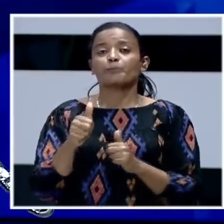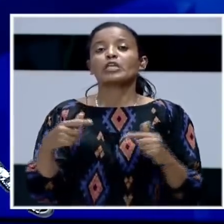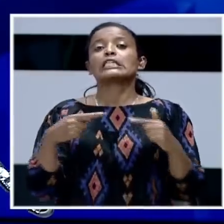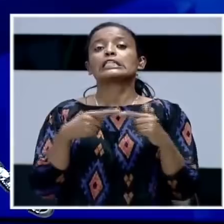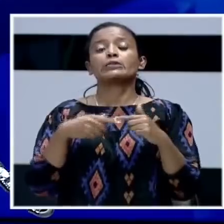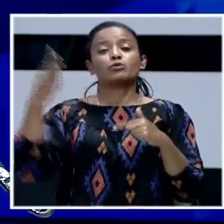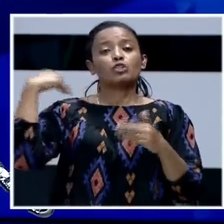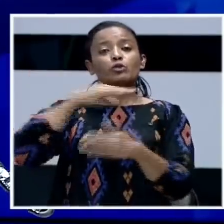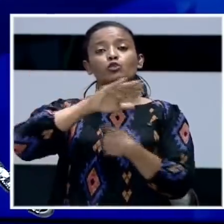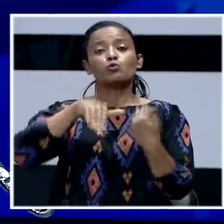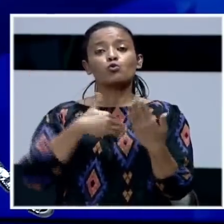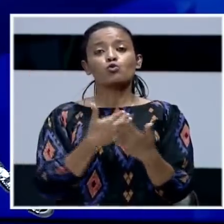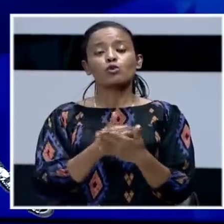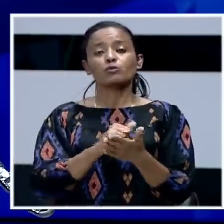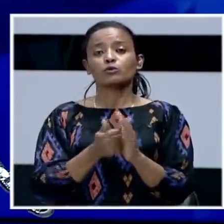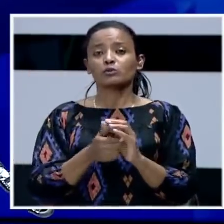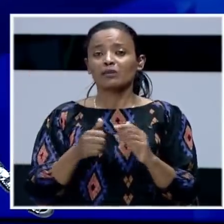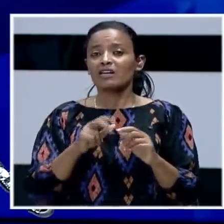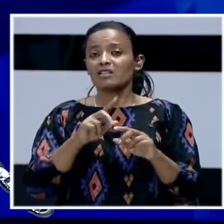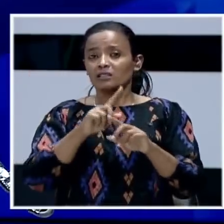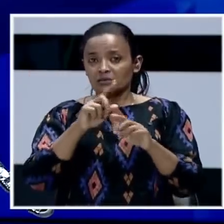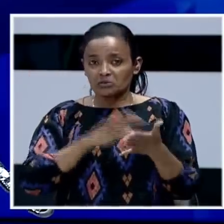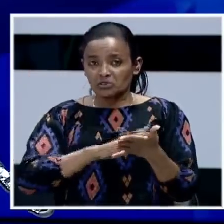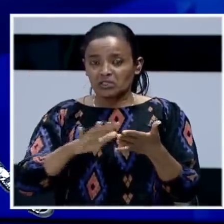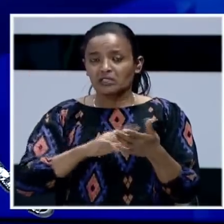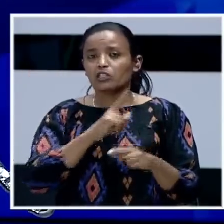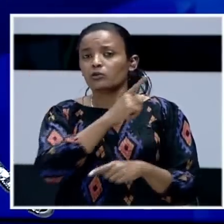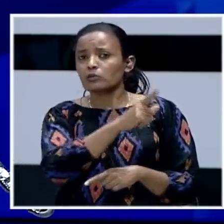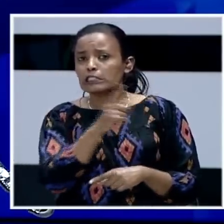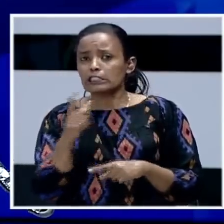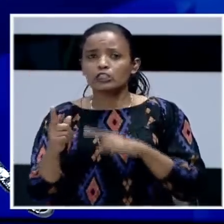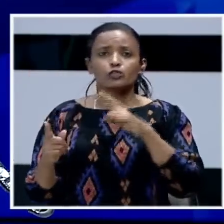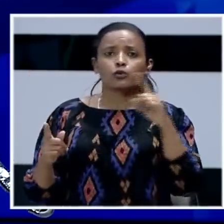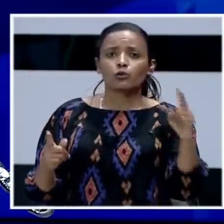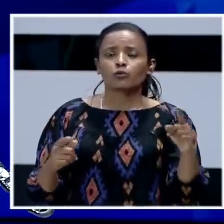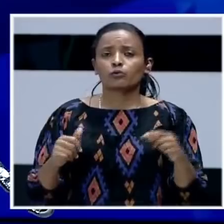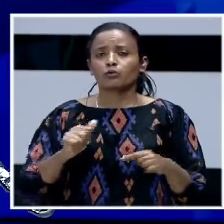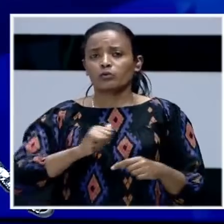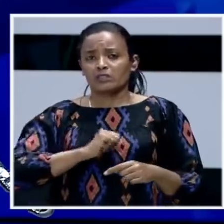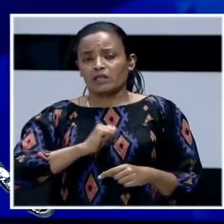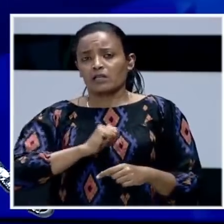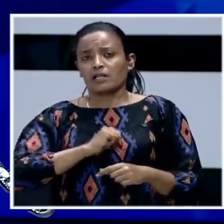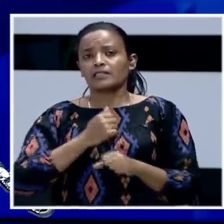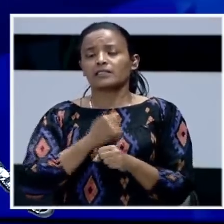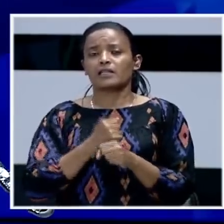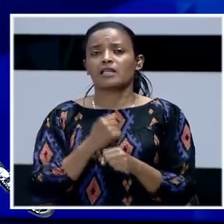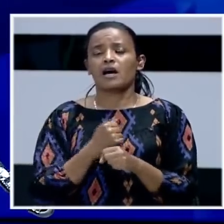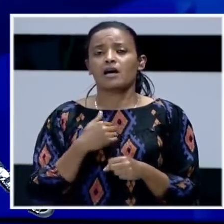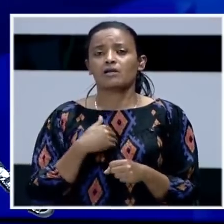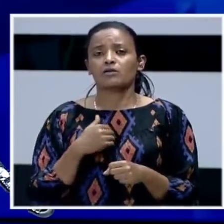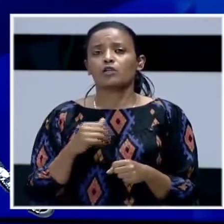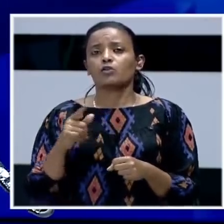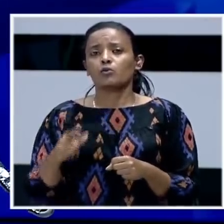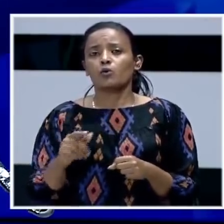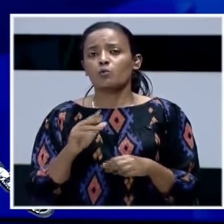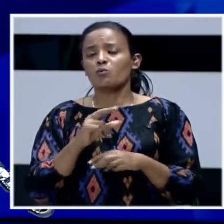ركواز نورم كلهم كا تصنيعهم حل حديهم بت ناتنا بروتوكول اللو كمهم